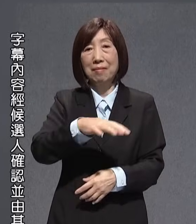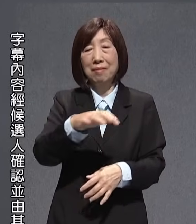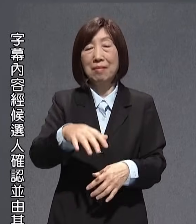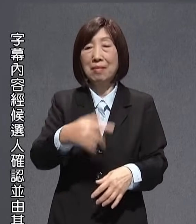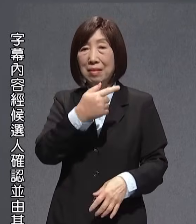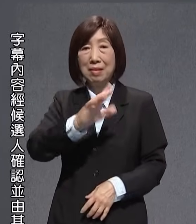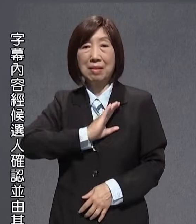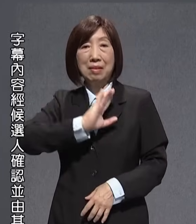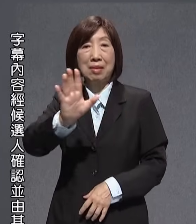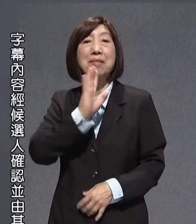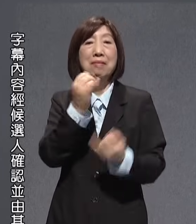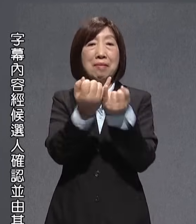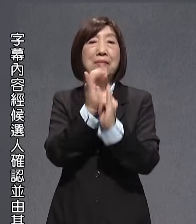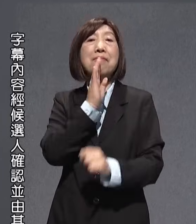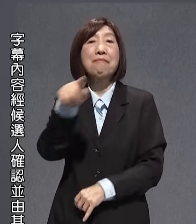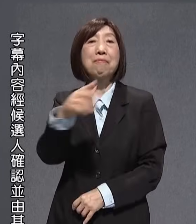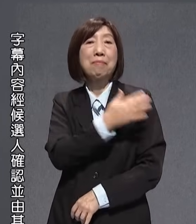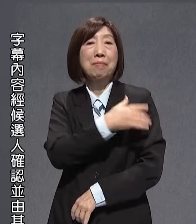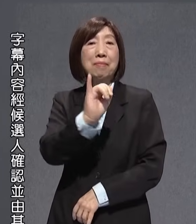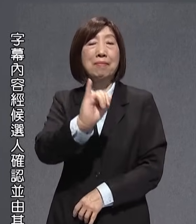伟大的女力就是陈淑吉。